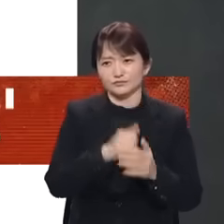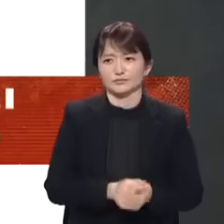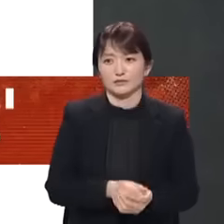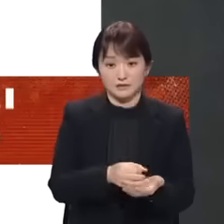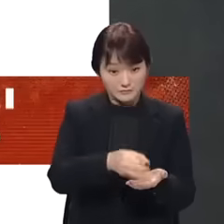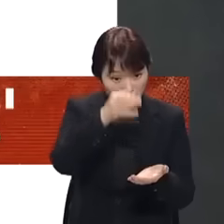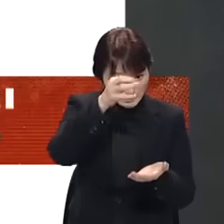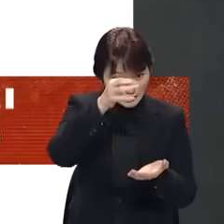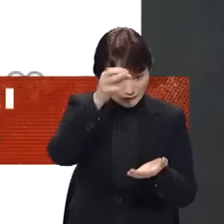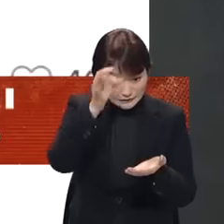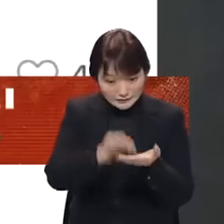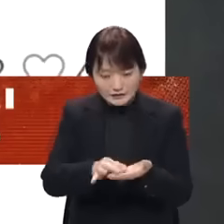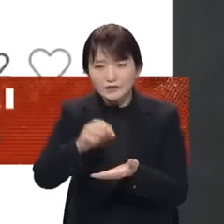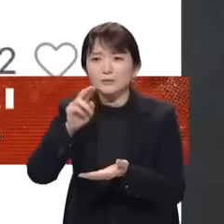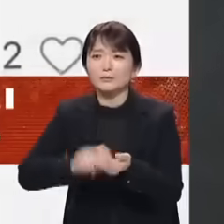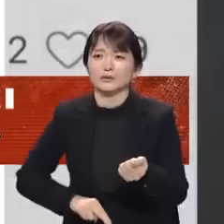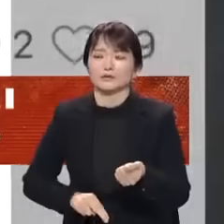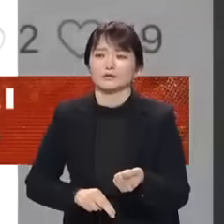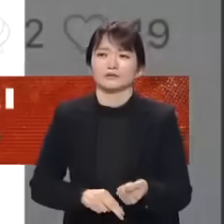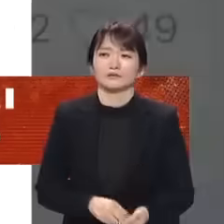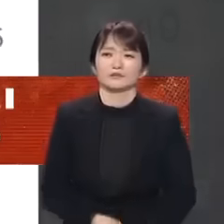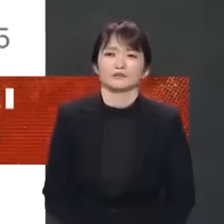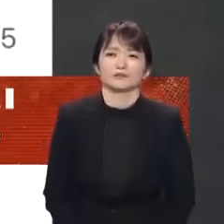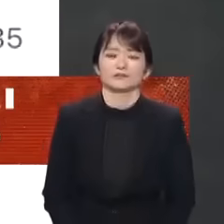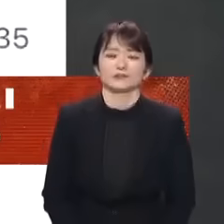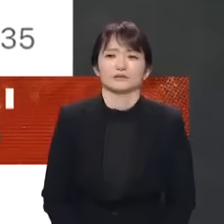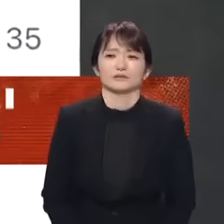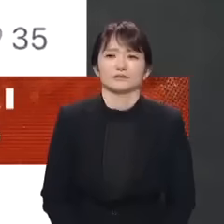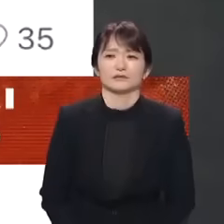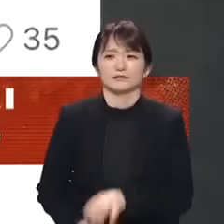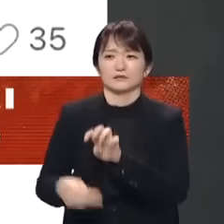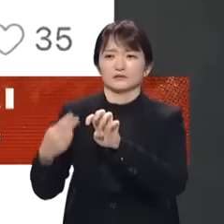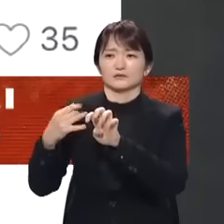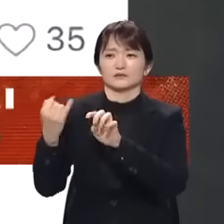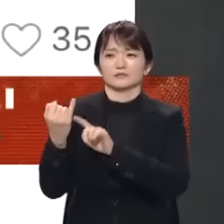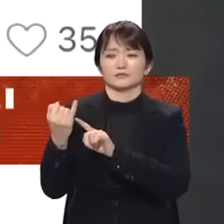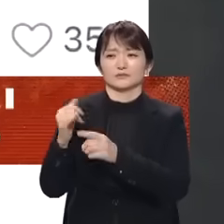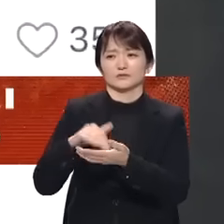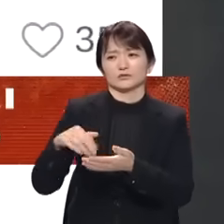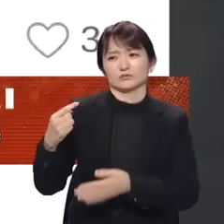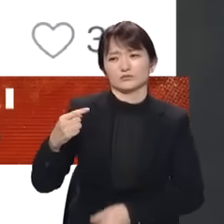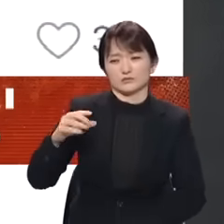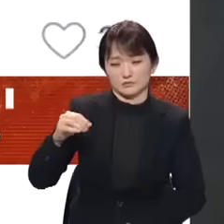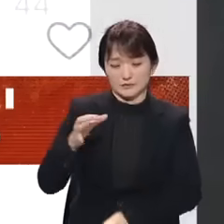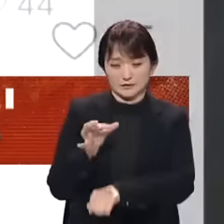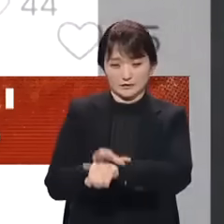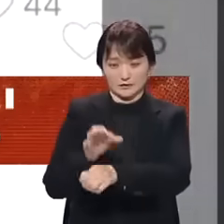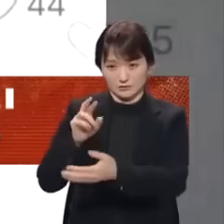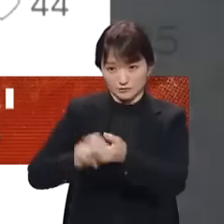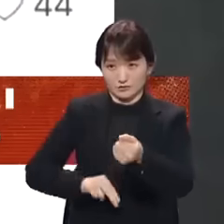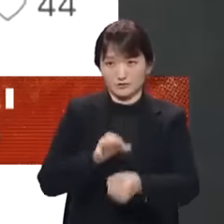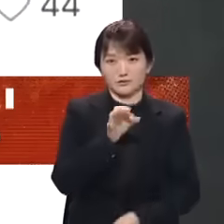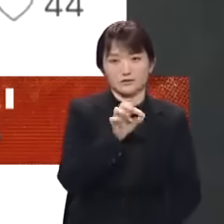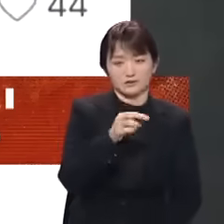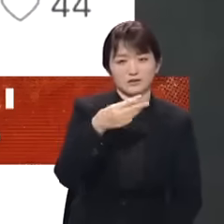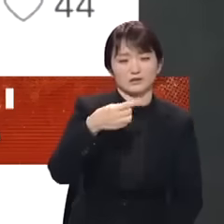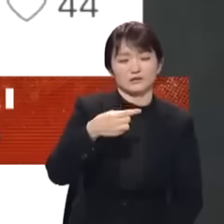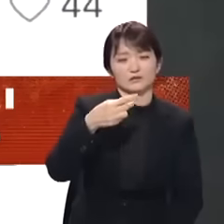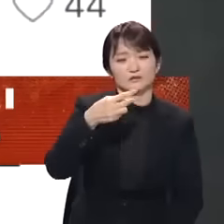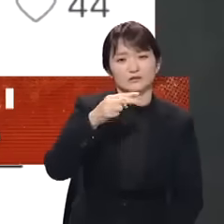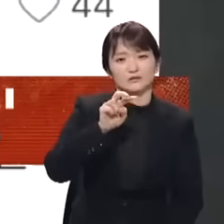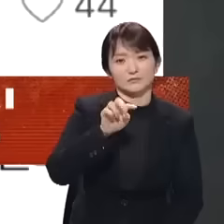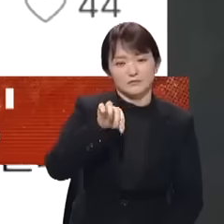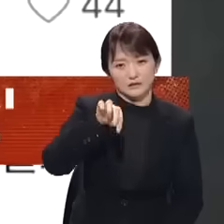이렇게 저렴하게, 맞습니다. 그런 현상이 일어난 겁니다. 이 40대 여성은 수천만 원짜리 시계는 물론이고요. 뭐 에르메스, 디올,